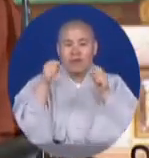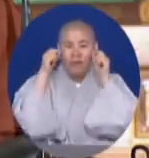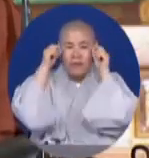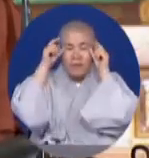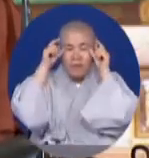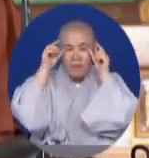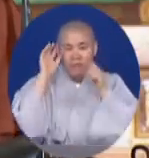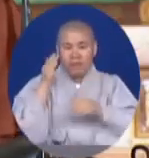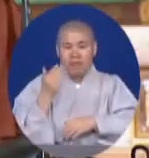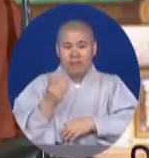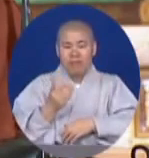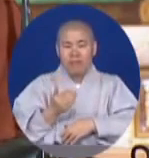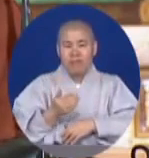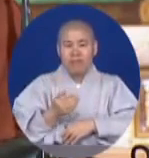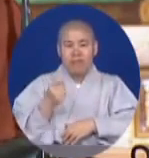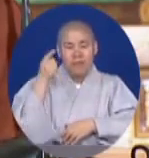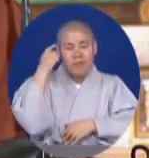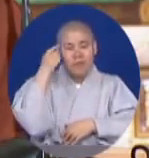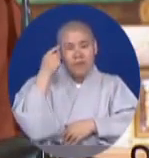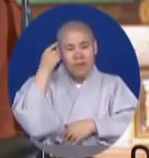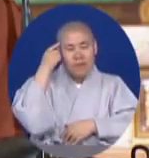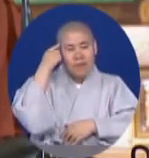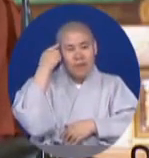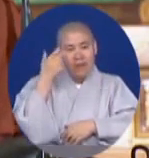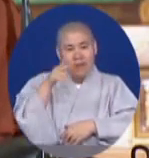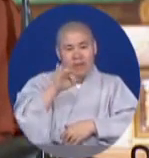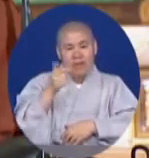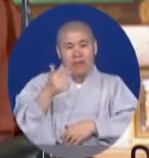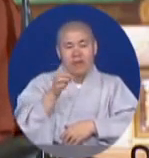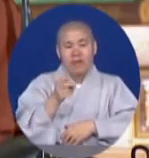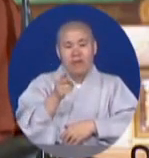그래서 여쭤봤어요. 스님, 진여가 뭡니까?